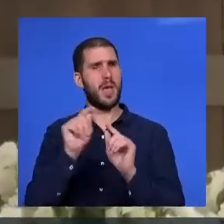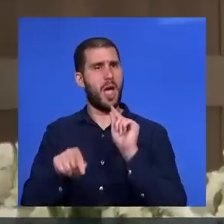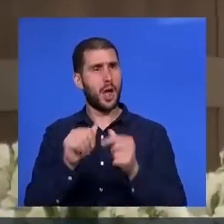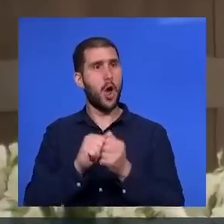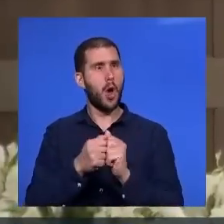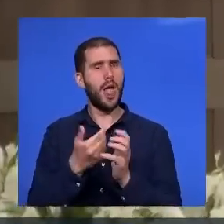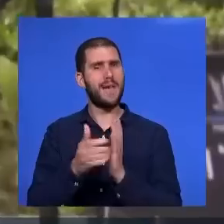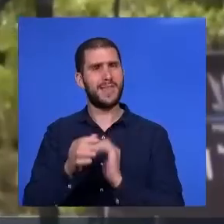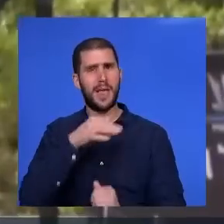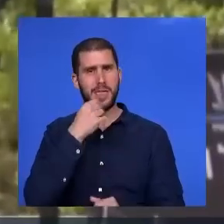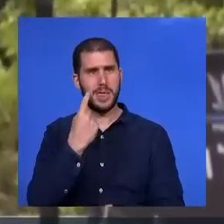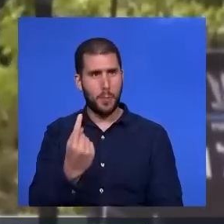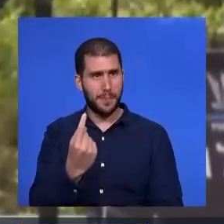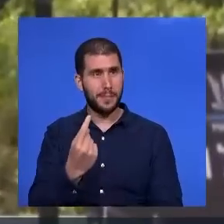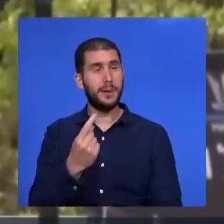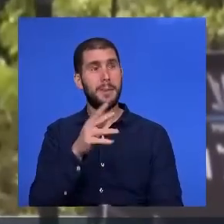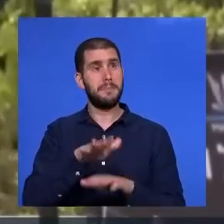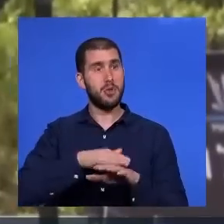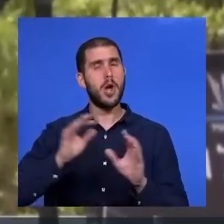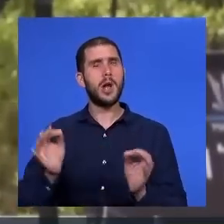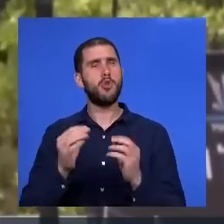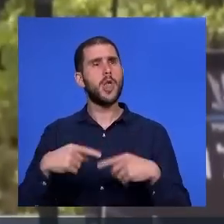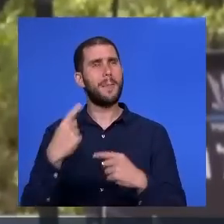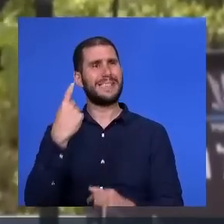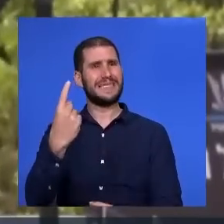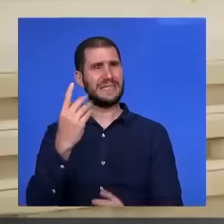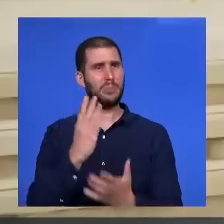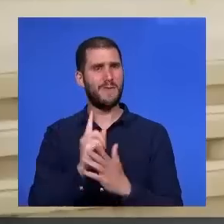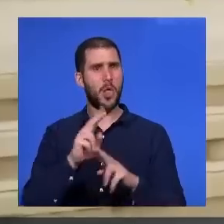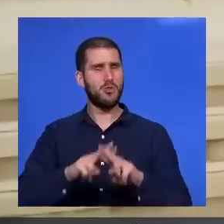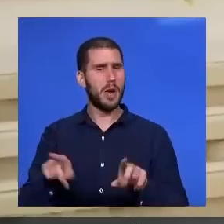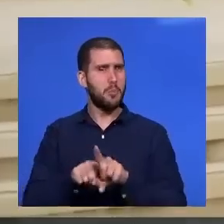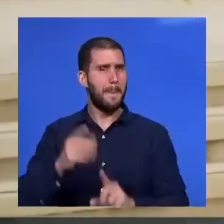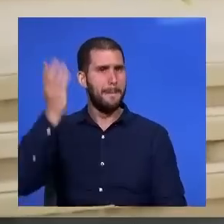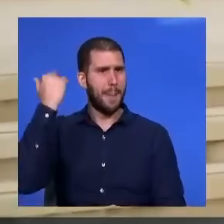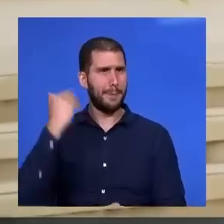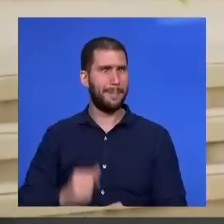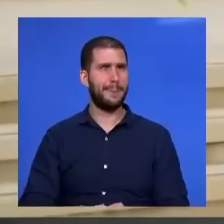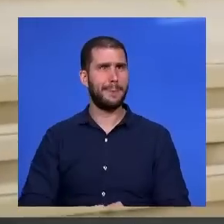לוותר על הנאומים, ונראה שקדושת היום הזה כבר לא תישאר כבעבר.